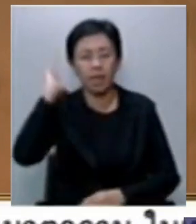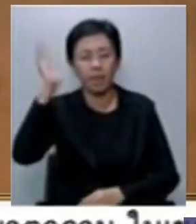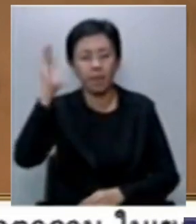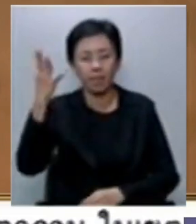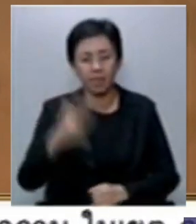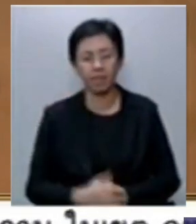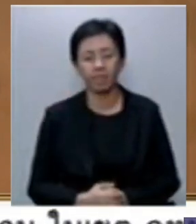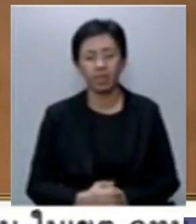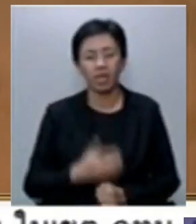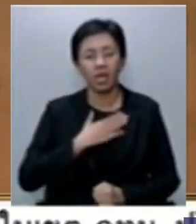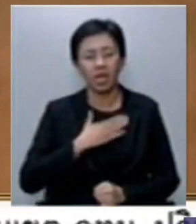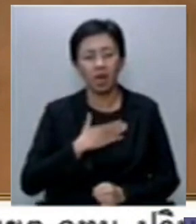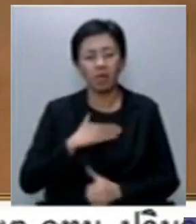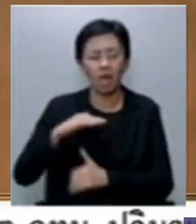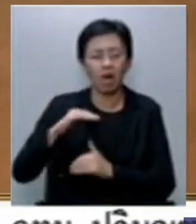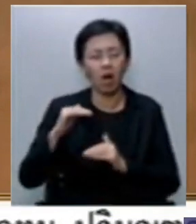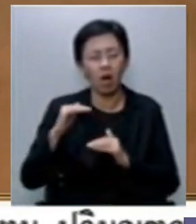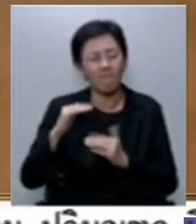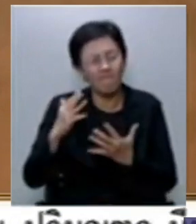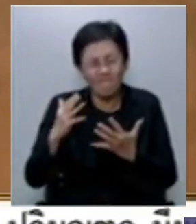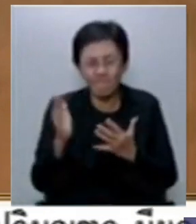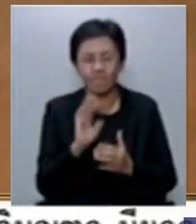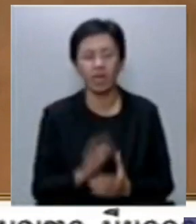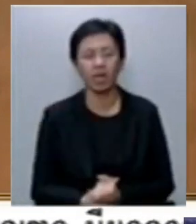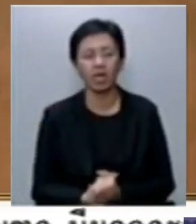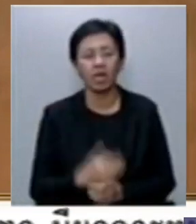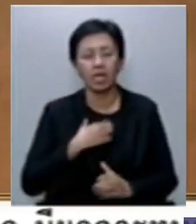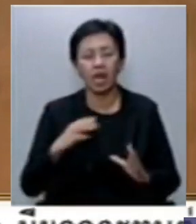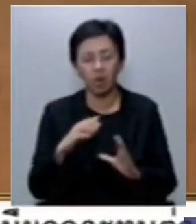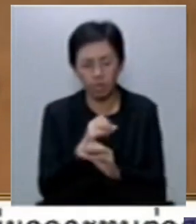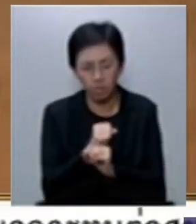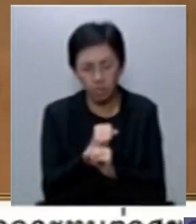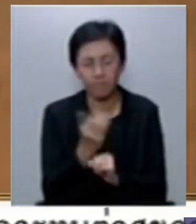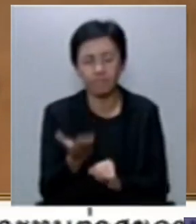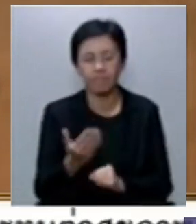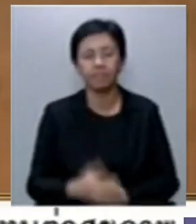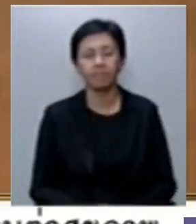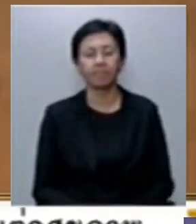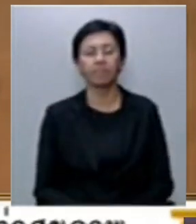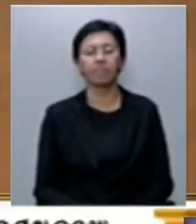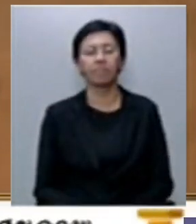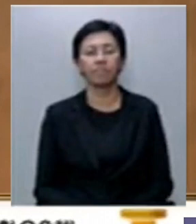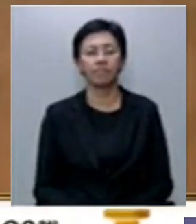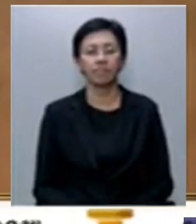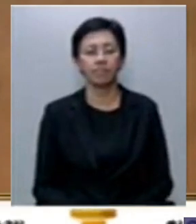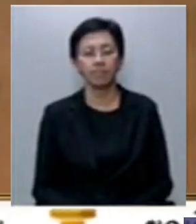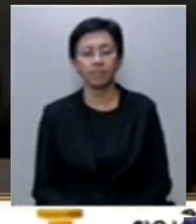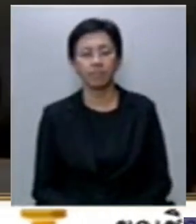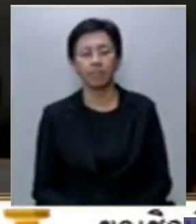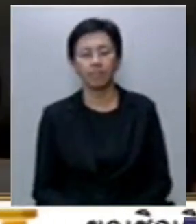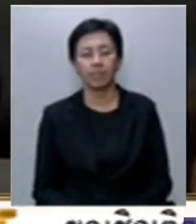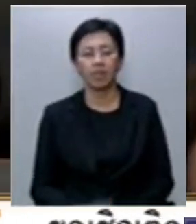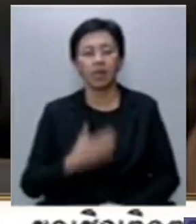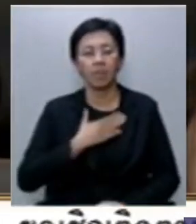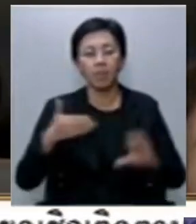อย่าให้มองว่าเราเอาเปรียบคนอื่นครับ ครับ ครับท่านสมาชิกกรุณาสรุปนะครับสรุปครับผมครับ ครับงั้นผม